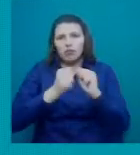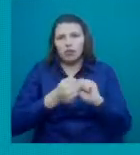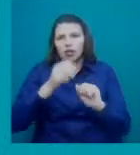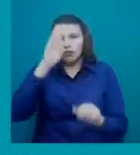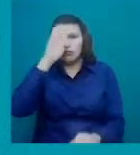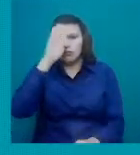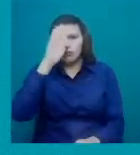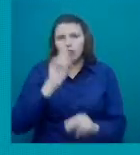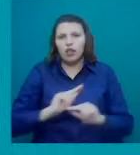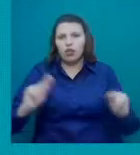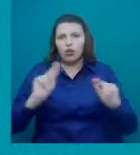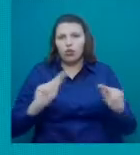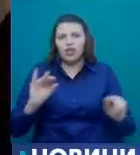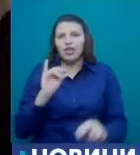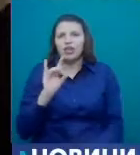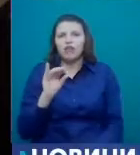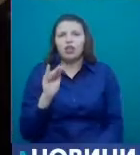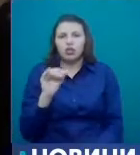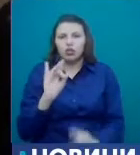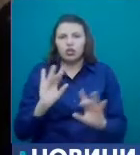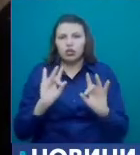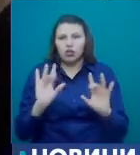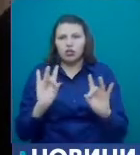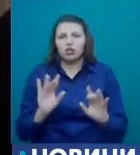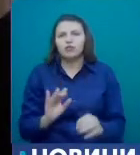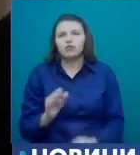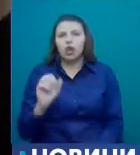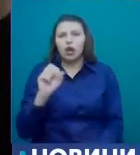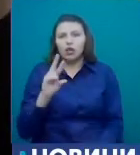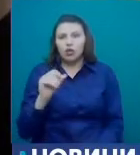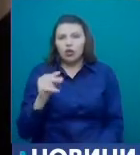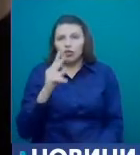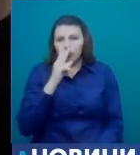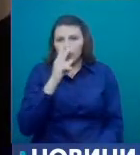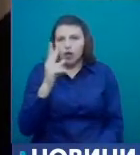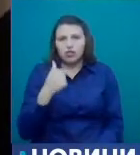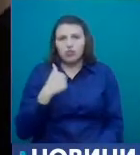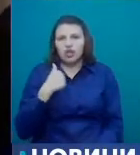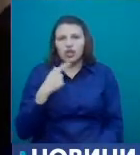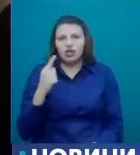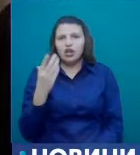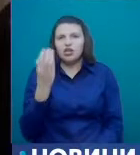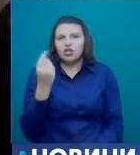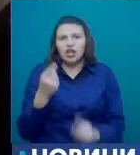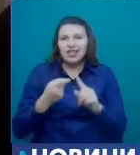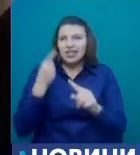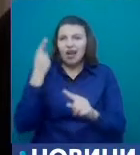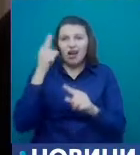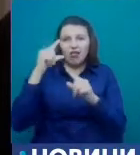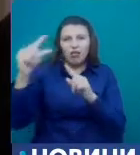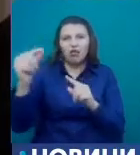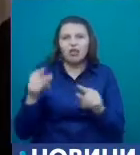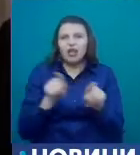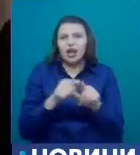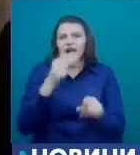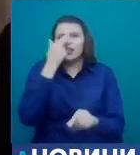Ірина Філенко розкаже. Антон побачив мене ще здалеку. Така в його звичка була. Він як